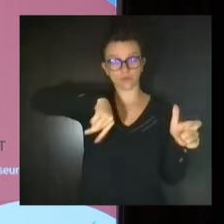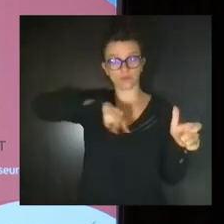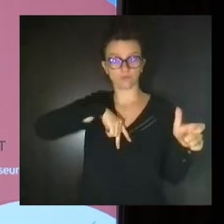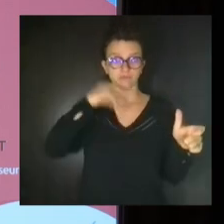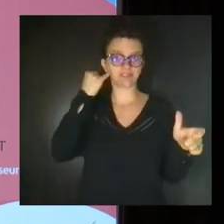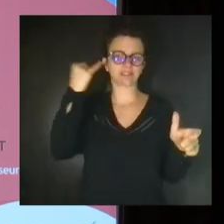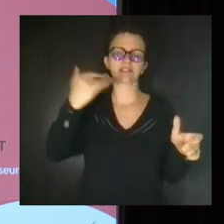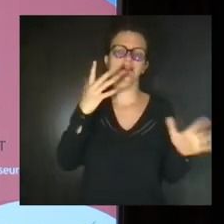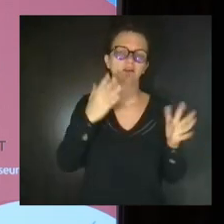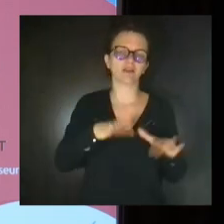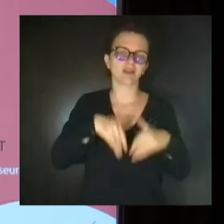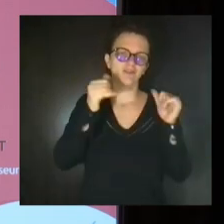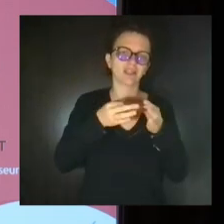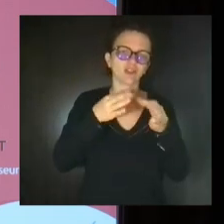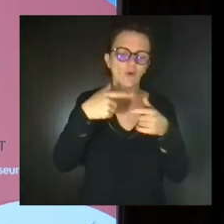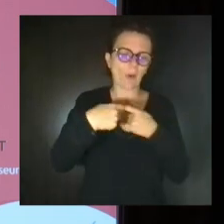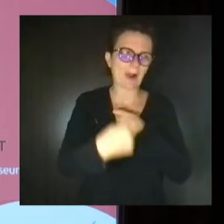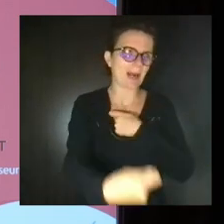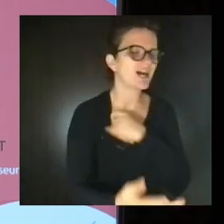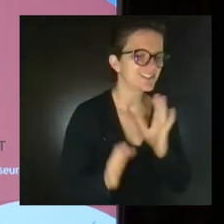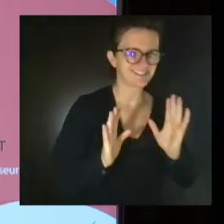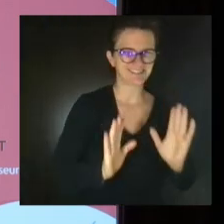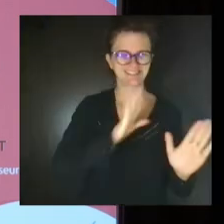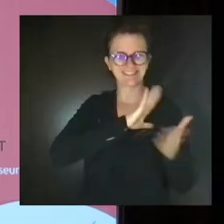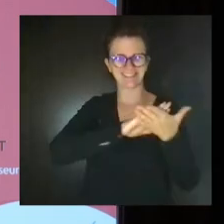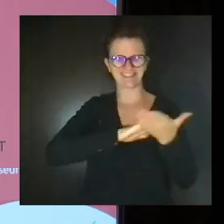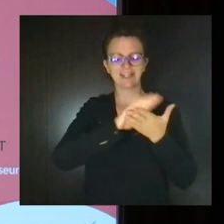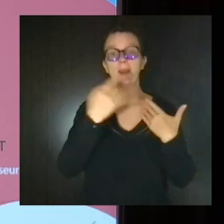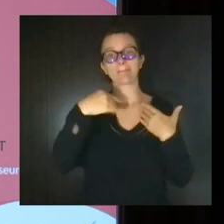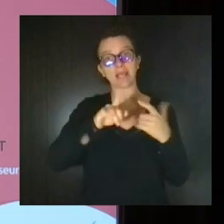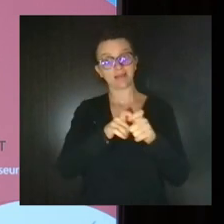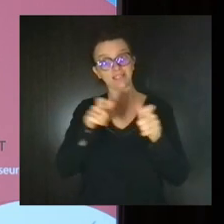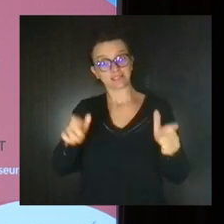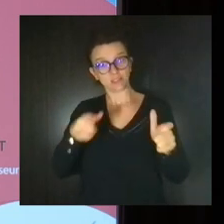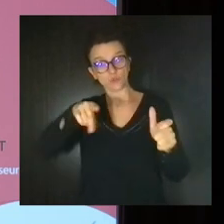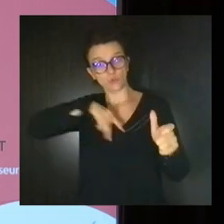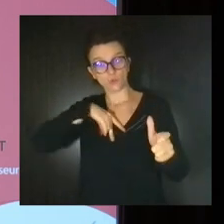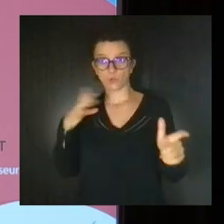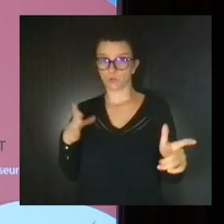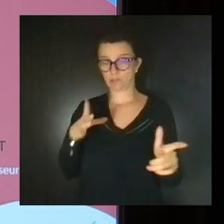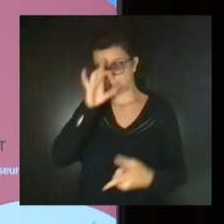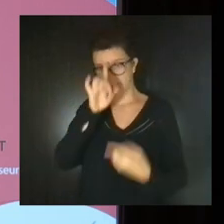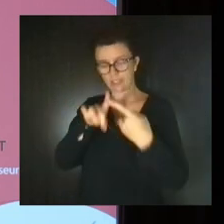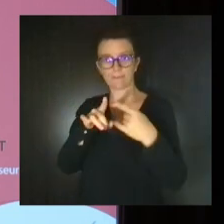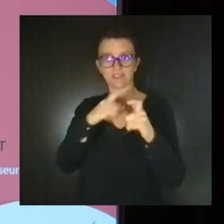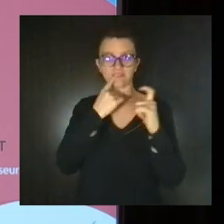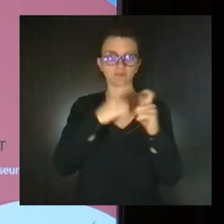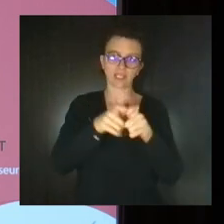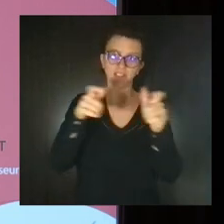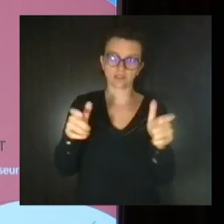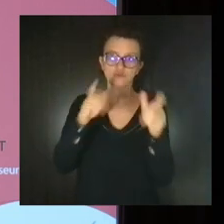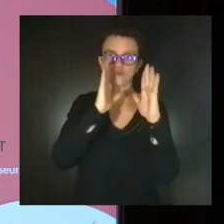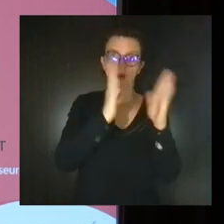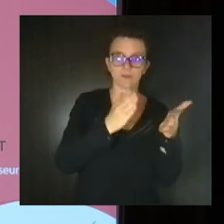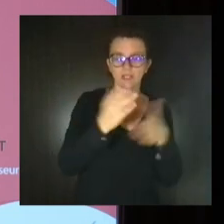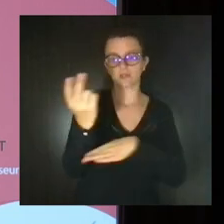de temps, Madame Esquirou, je suis désolé, c'est que cet institut a pour objet, C'est un institut hospitalo-universitaire qui est porté